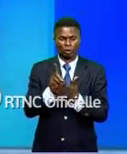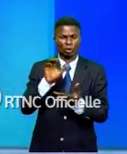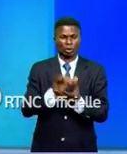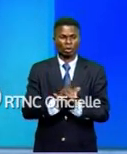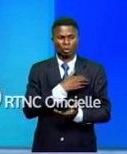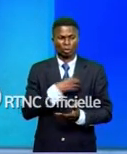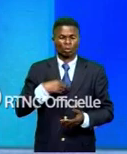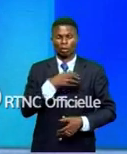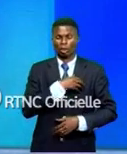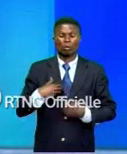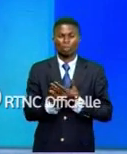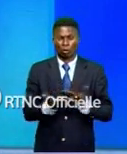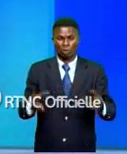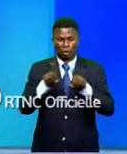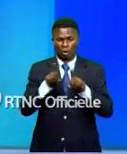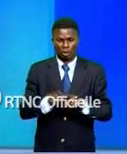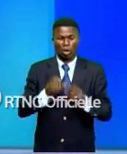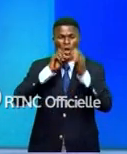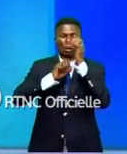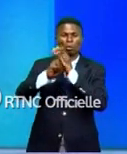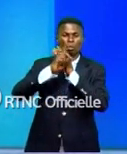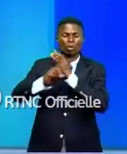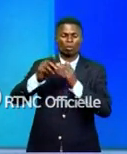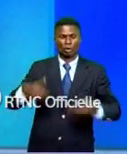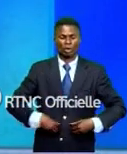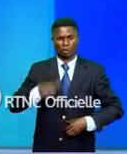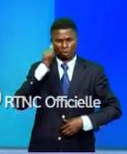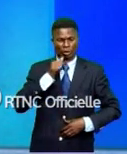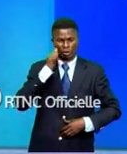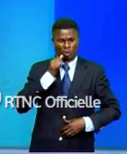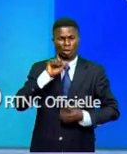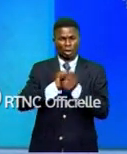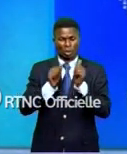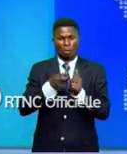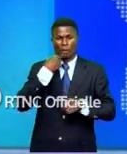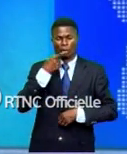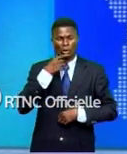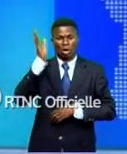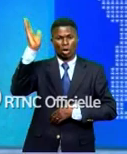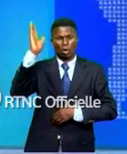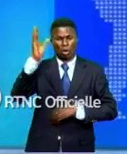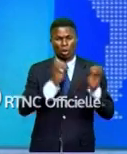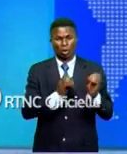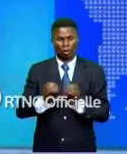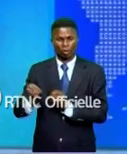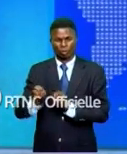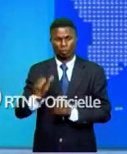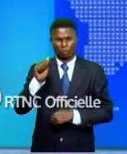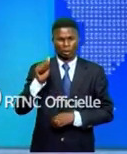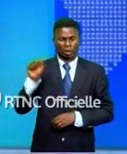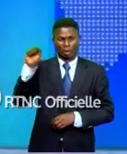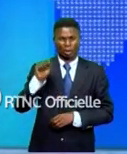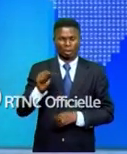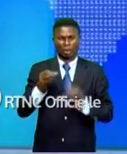femme. La femme, oui, mais aussi la promotion de la jeune fille. Les sujets étaient au centre d'une conférence organisée par